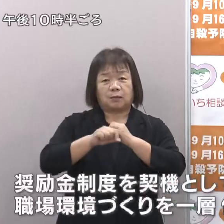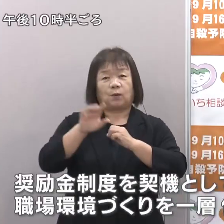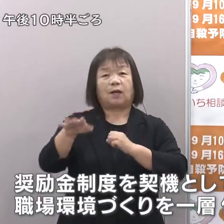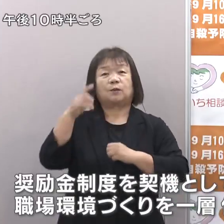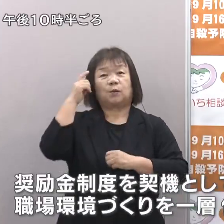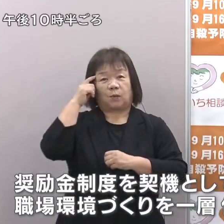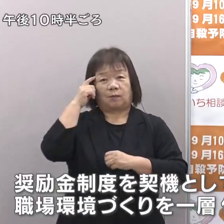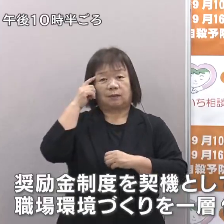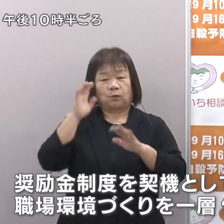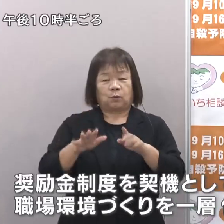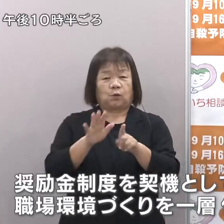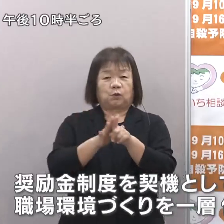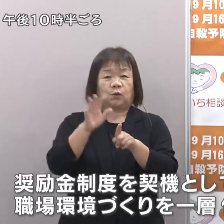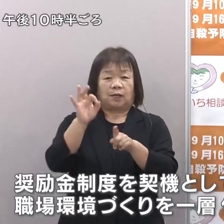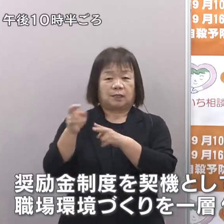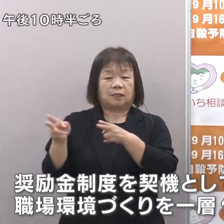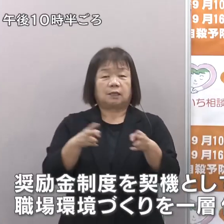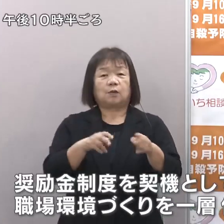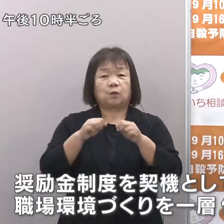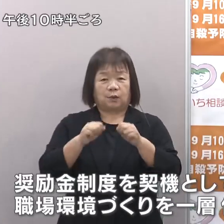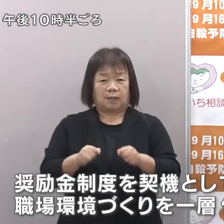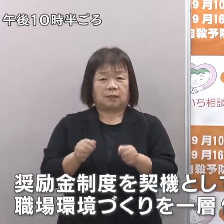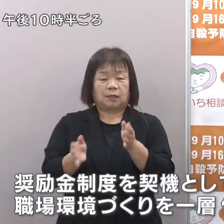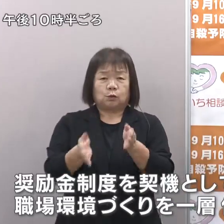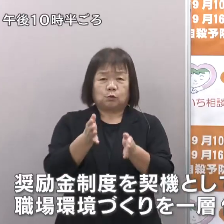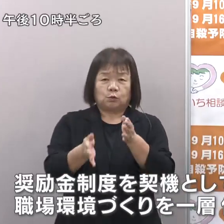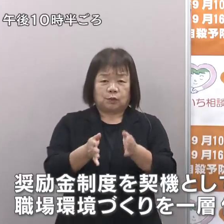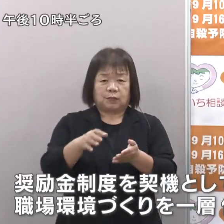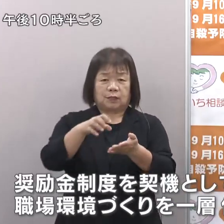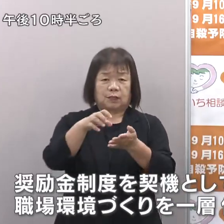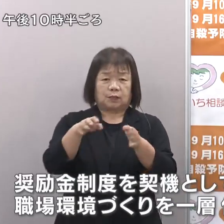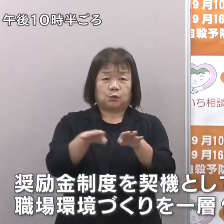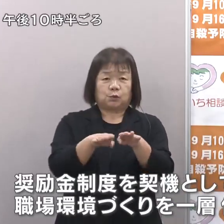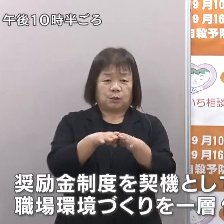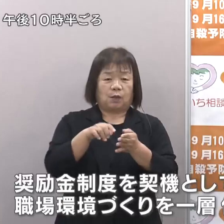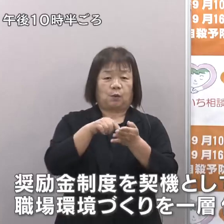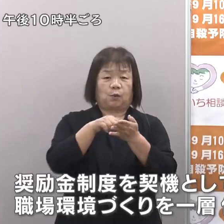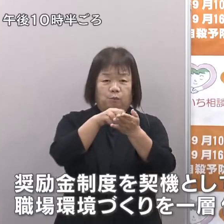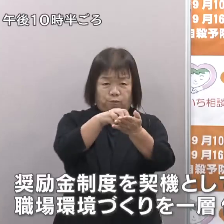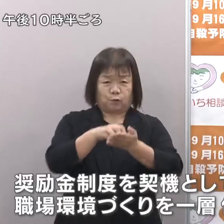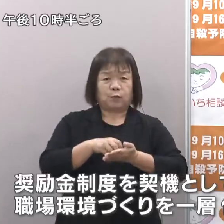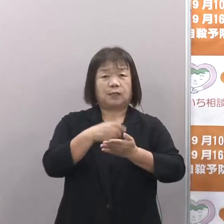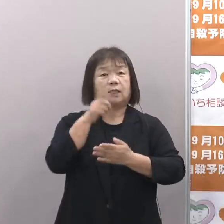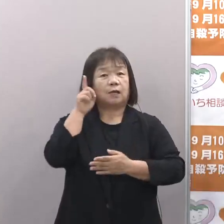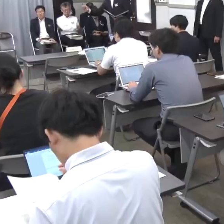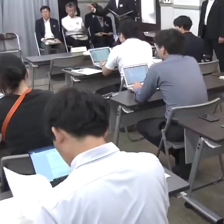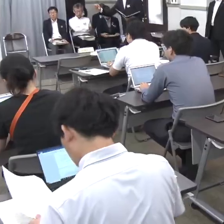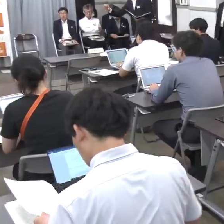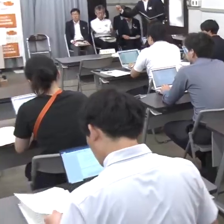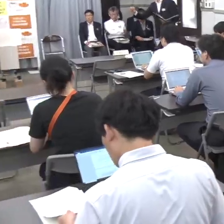この奨励金制度を契機として育児休業を取得しやすい職場環境づくりを一層促進をいたします。